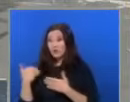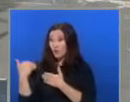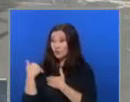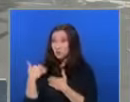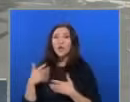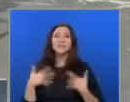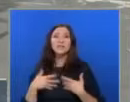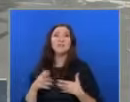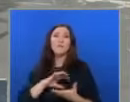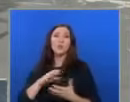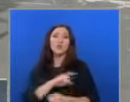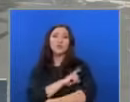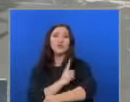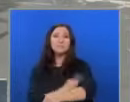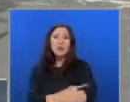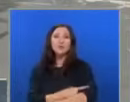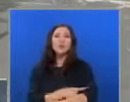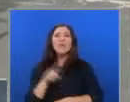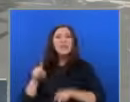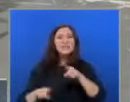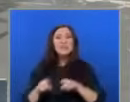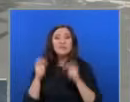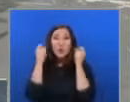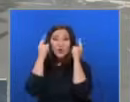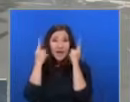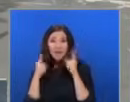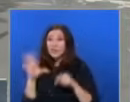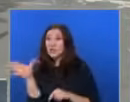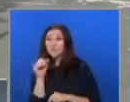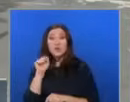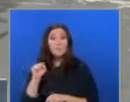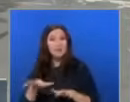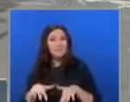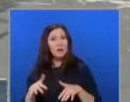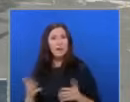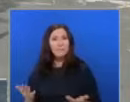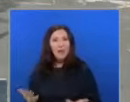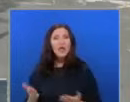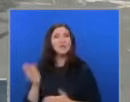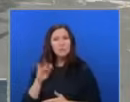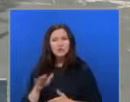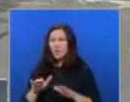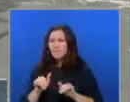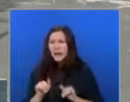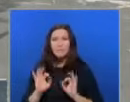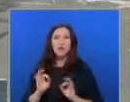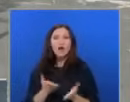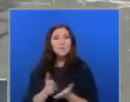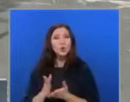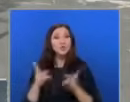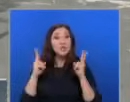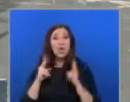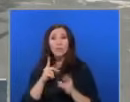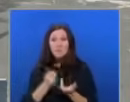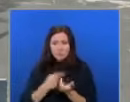отговорност, изисква политическа смелост и зависи вече от реакциите на всички партии в парламента, дали ще приемат такъв подход да се